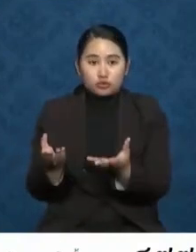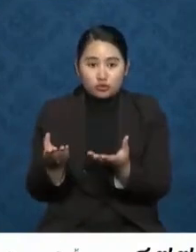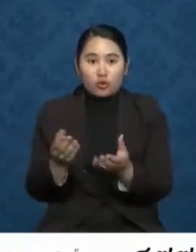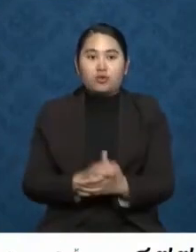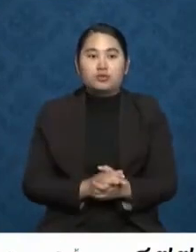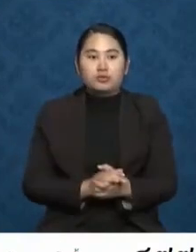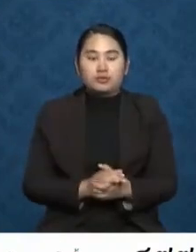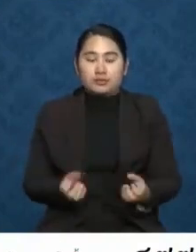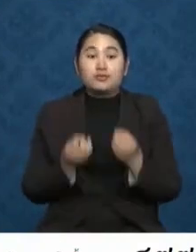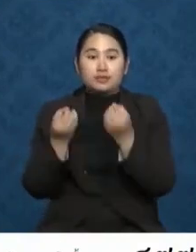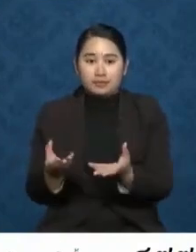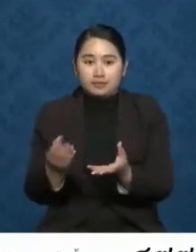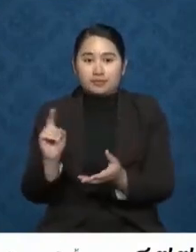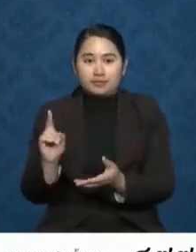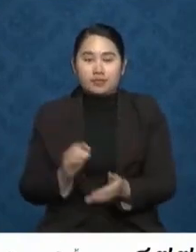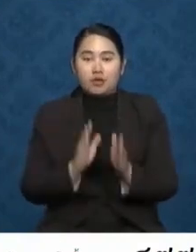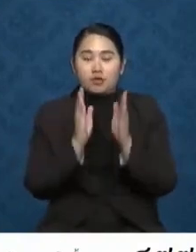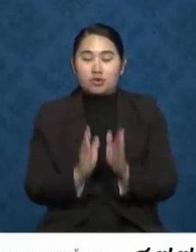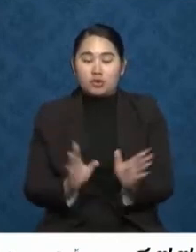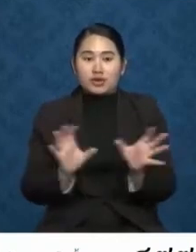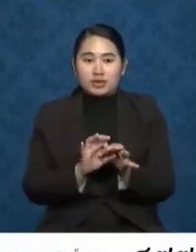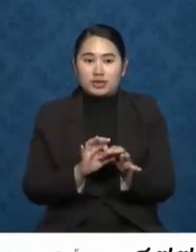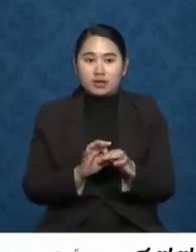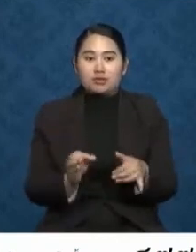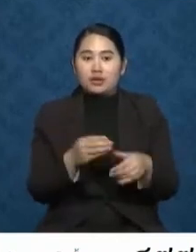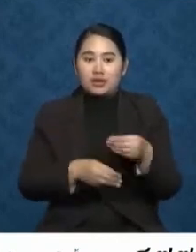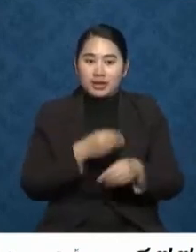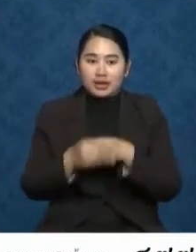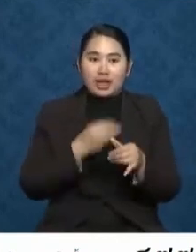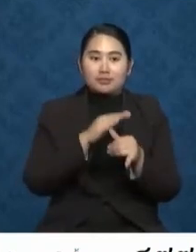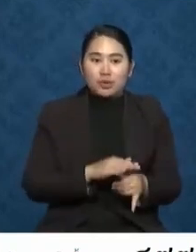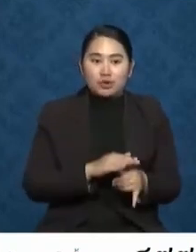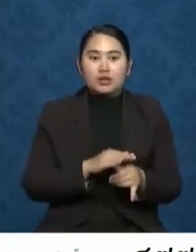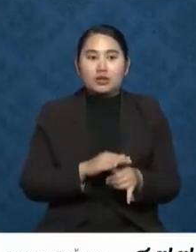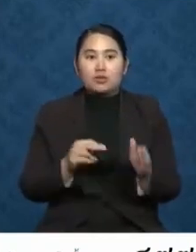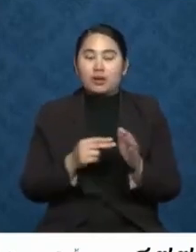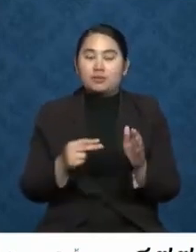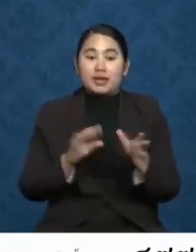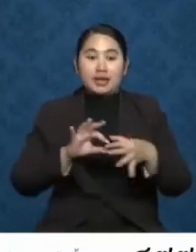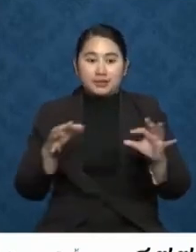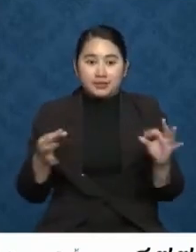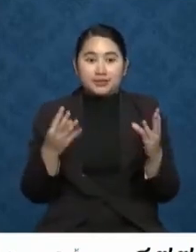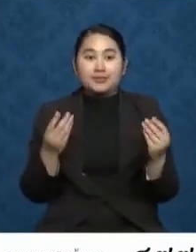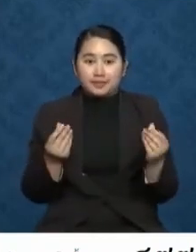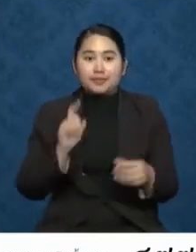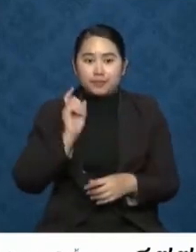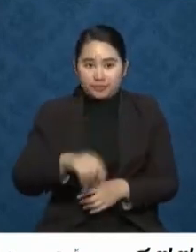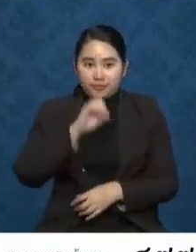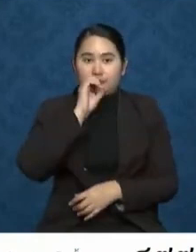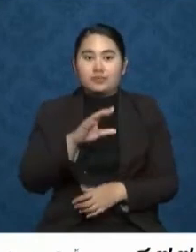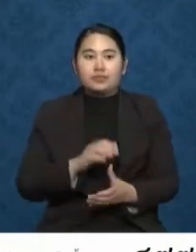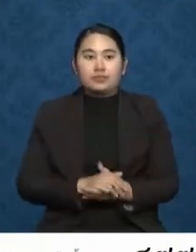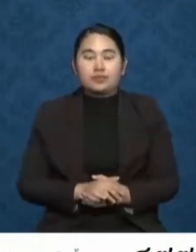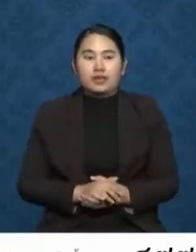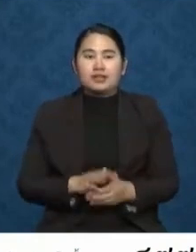ษย์เนี่ยสามารถนำผู้ที่เกี่ยวข้องกับการค้ามนุษย์เข้าไปดำเนินคดีได้เท่าไหร่ท่านต้องกล้าอย่างนั้นท่